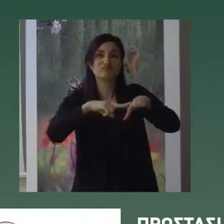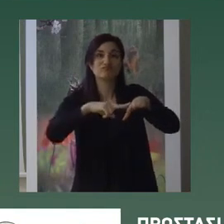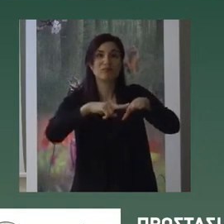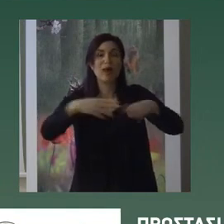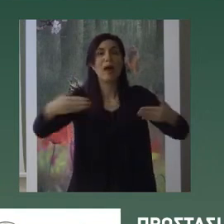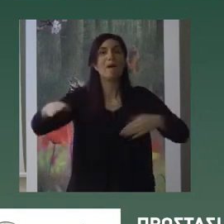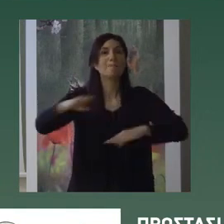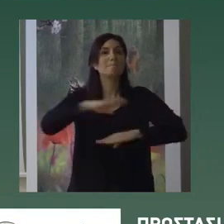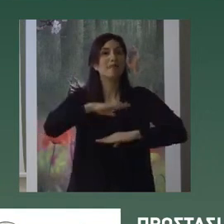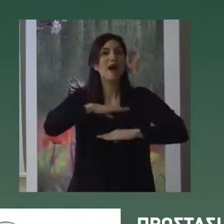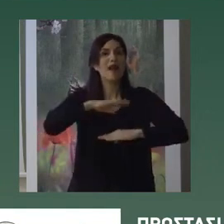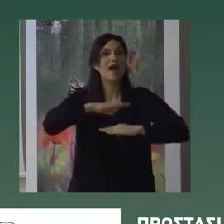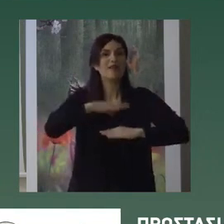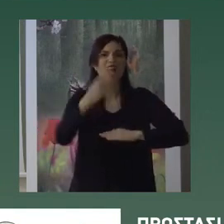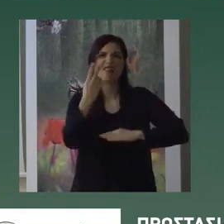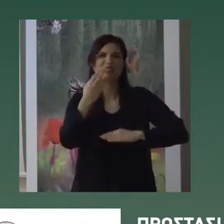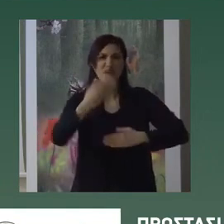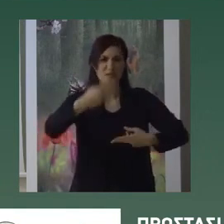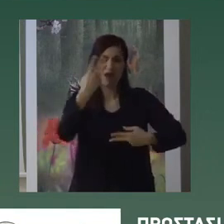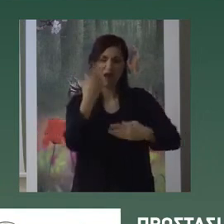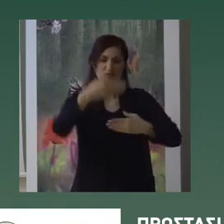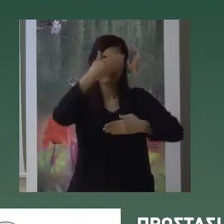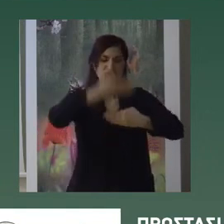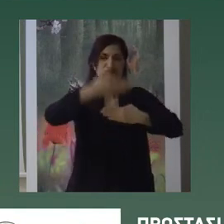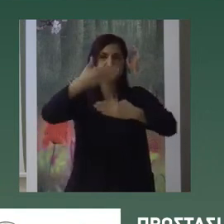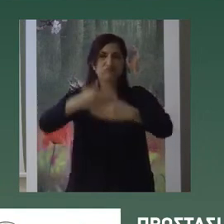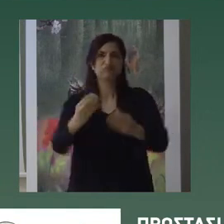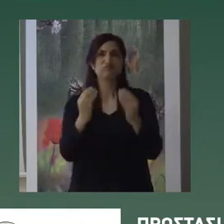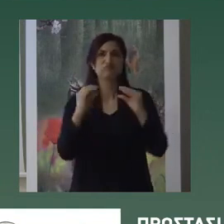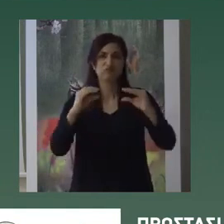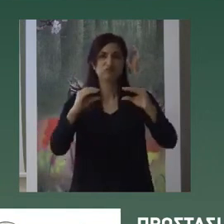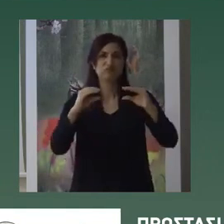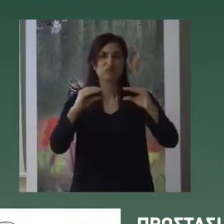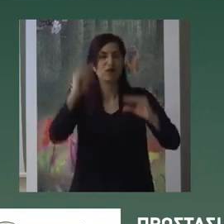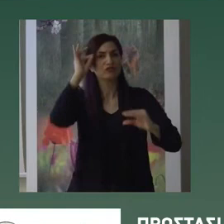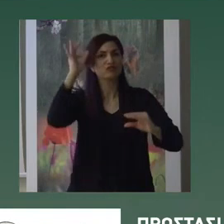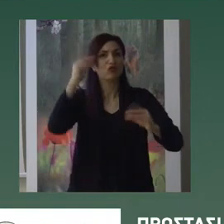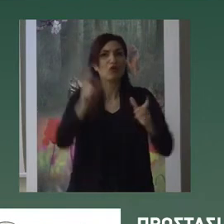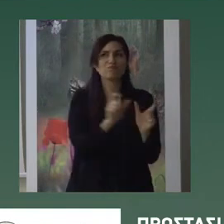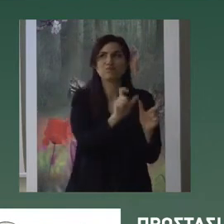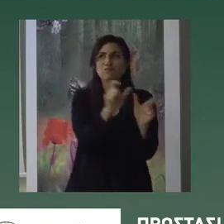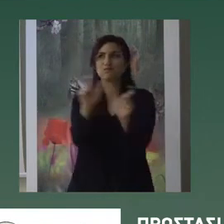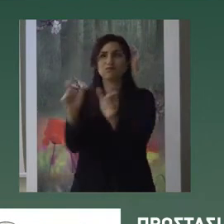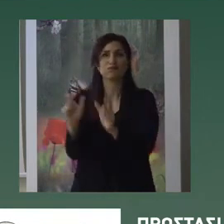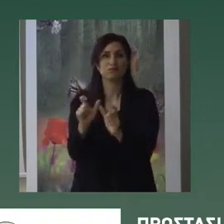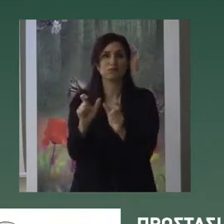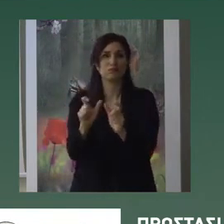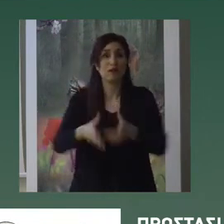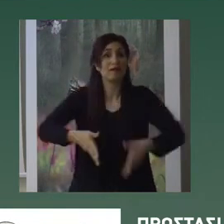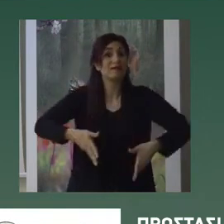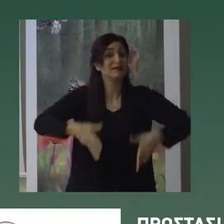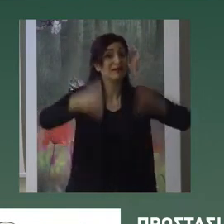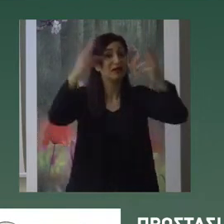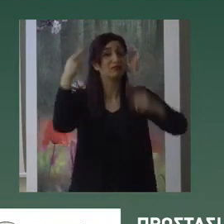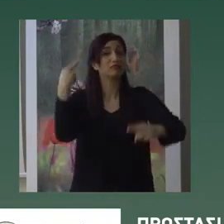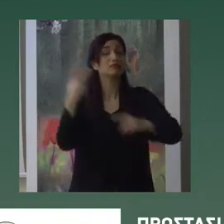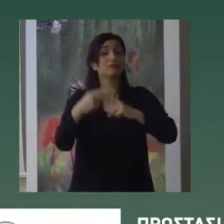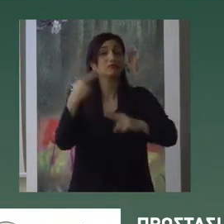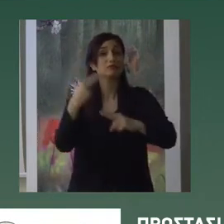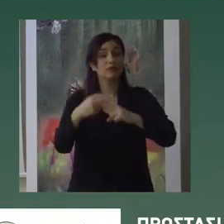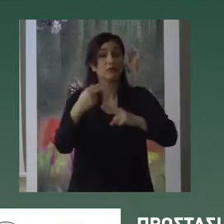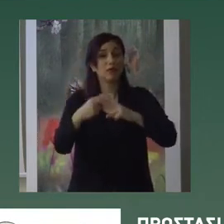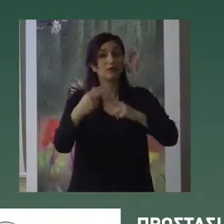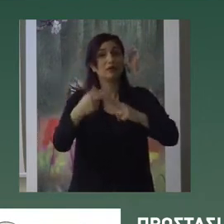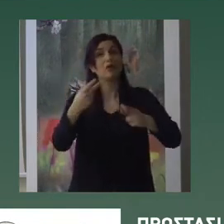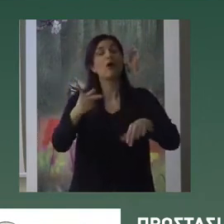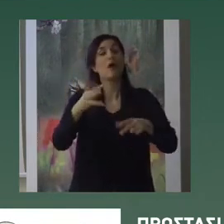ενεργοποιούνται για να μπορέσει το κτίριο να είναι στην καλύτερη δυνατή κατάσταση. Το κτίριο είναι κεντρικός παράγοντας μέσα στη νέα μορφή της κλιματικά